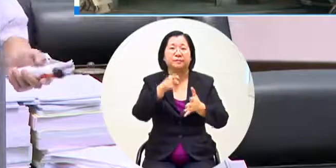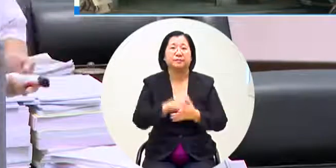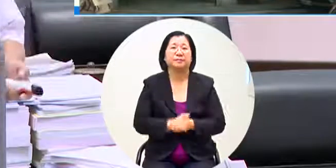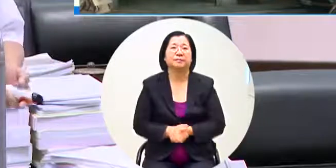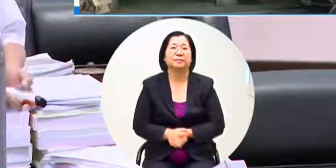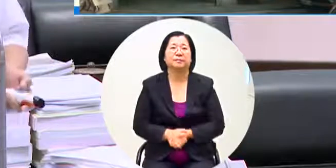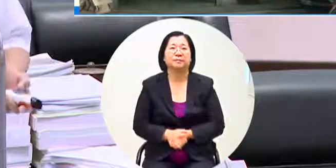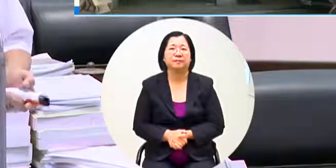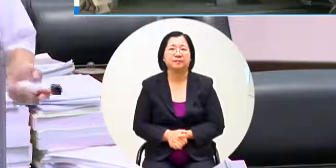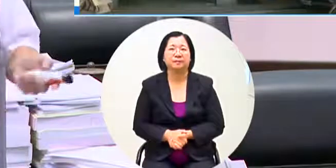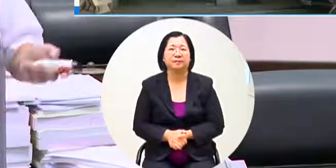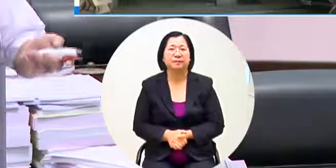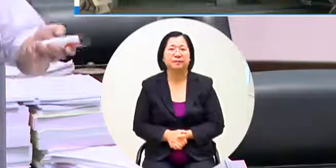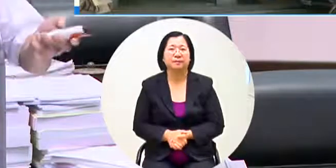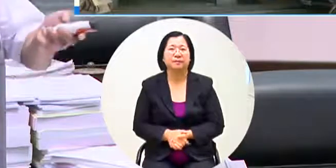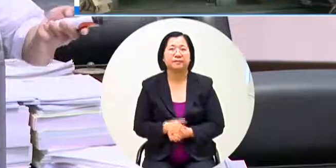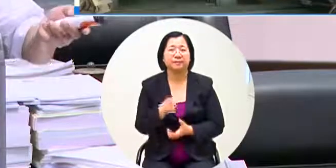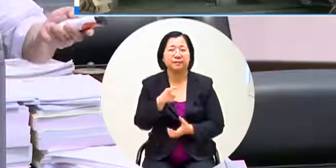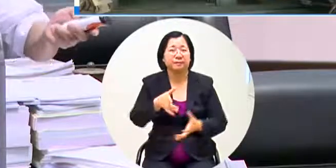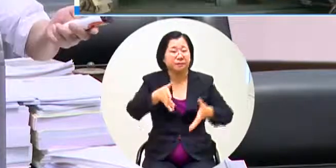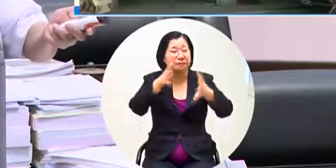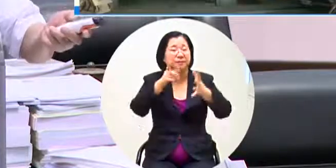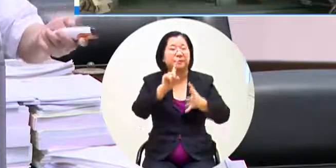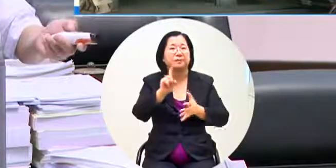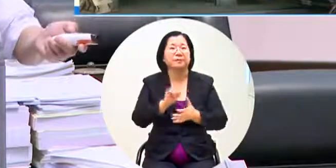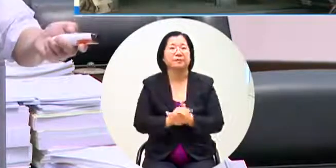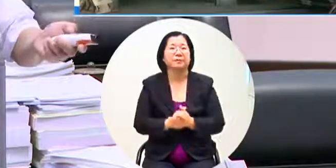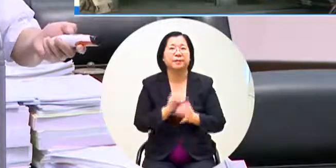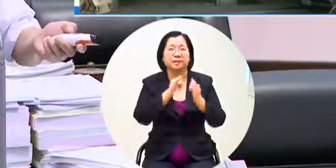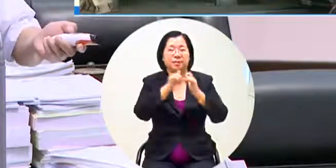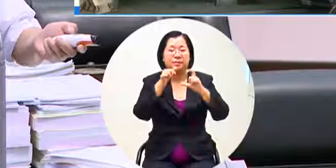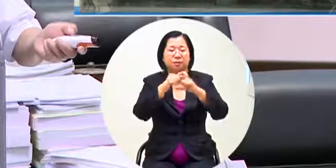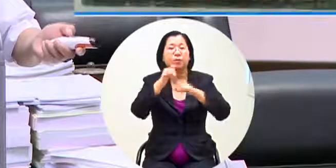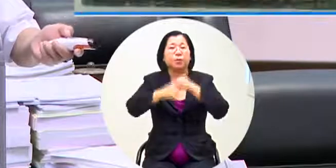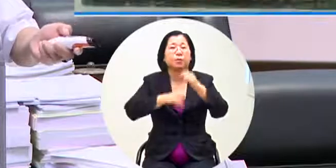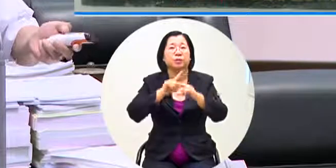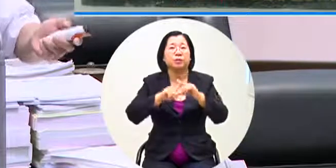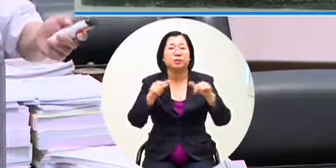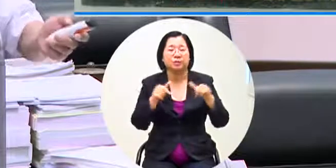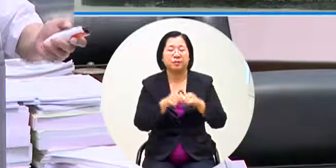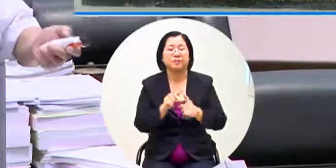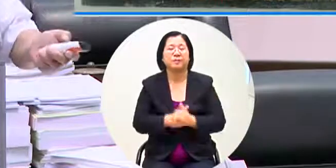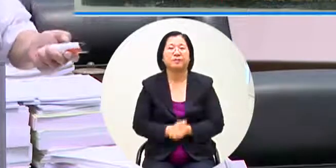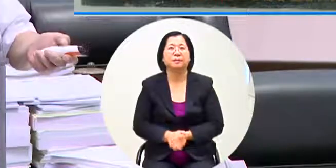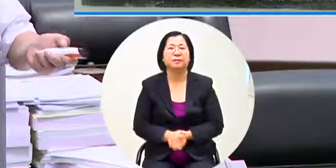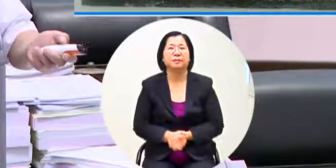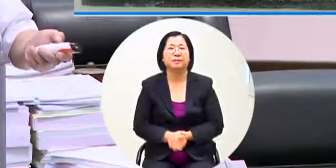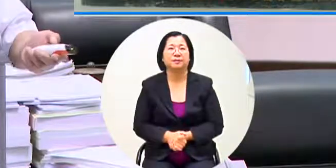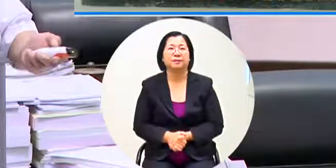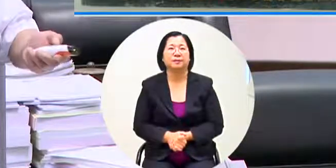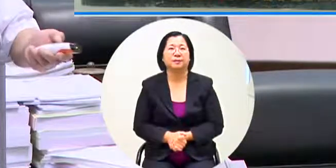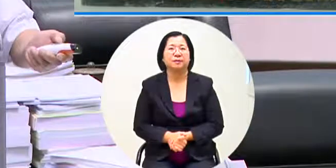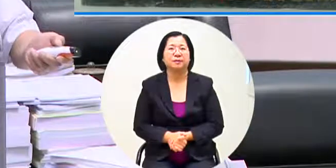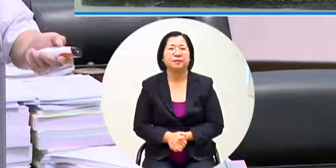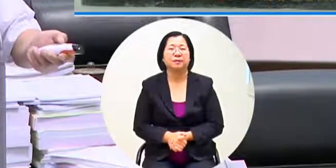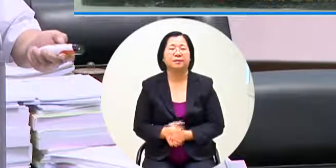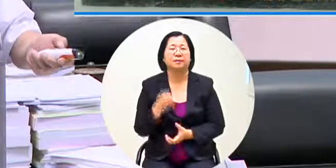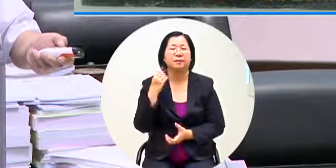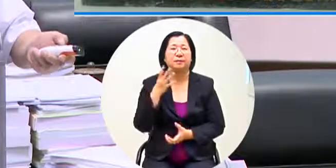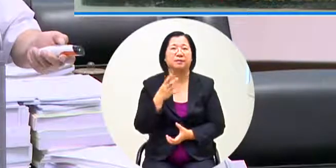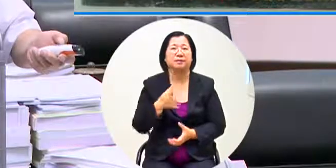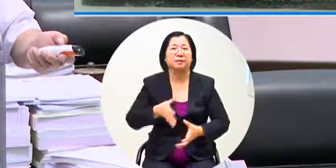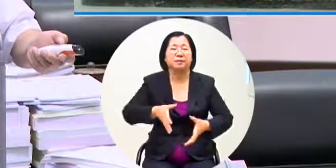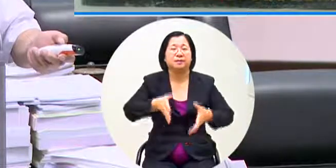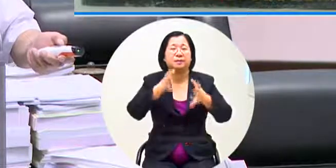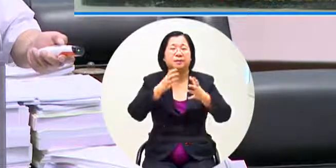即栋就是社区活动中心，社区活动中心吼，伊的这个新建过程就是这样吼，就是大